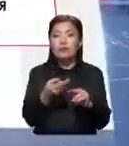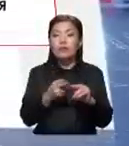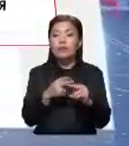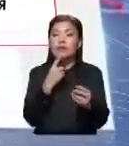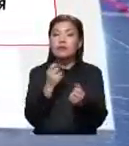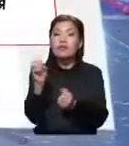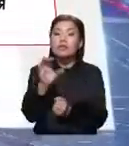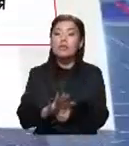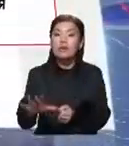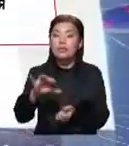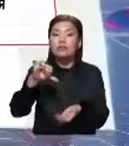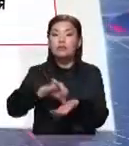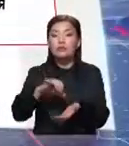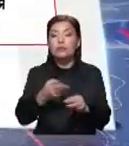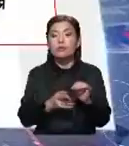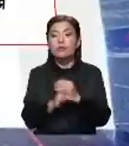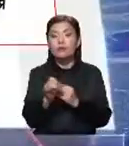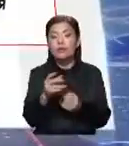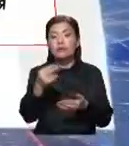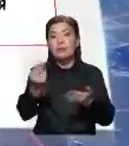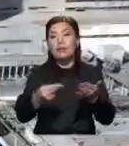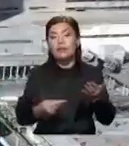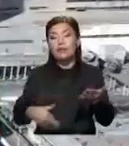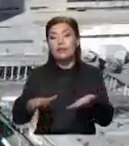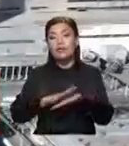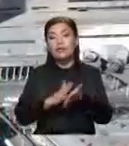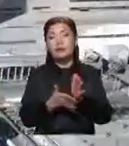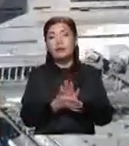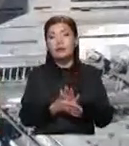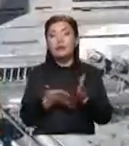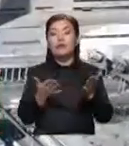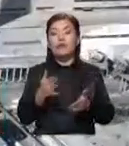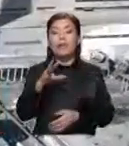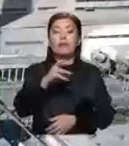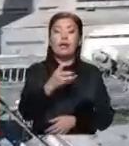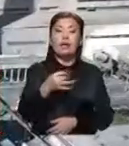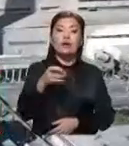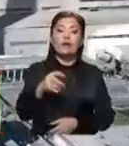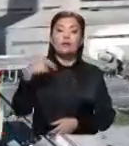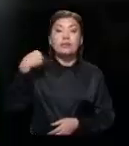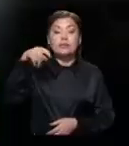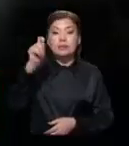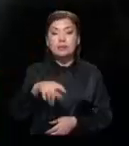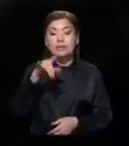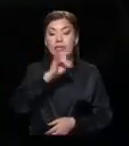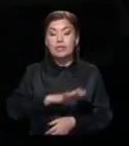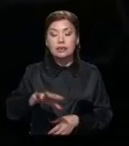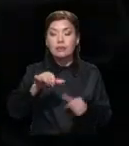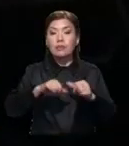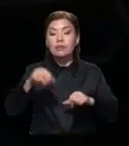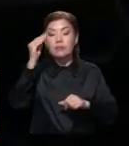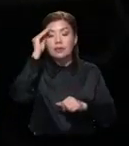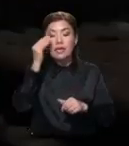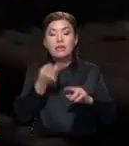европейского присутствия в регионе, в частности, путем подписания контрактов. О целях визита Макрона высказались и другие международные эксперты. Так,